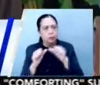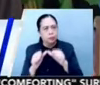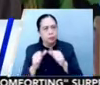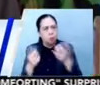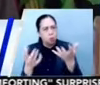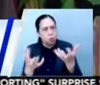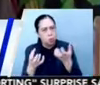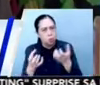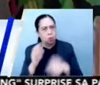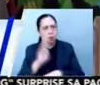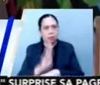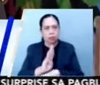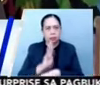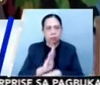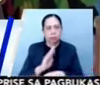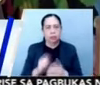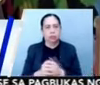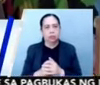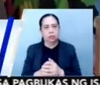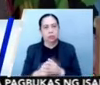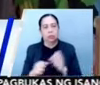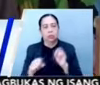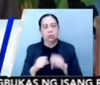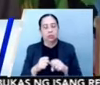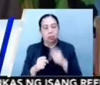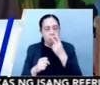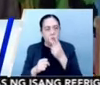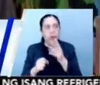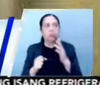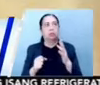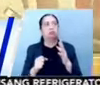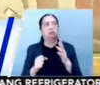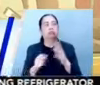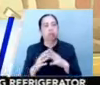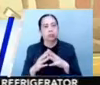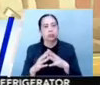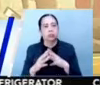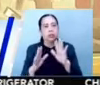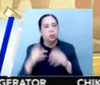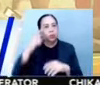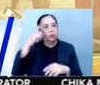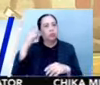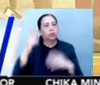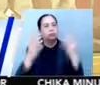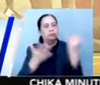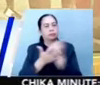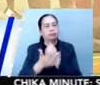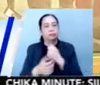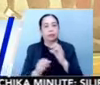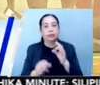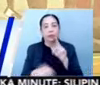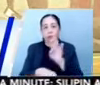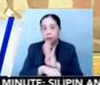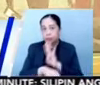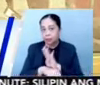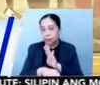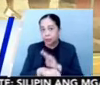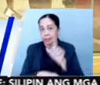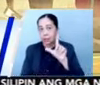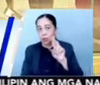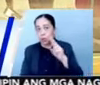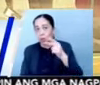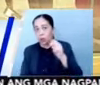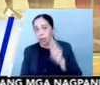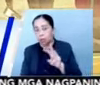inegosyo para makita mo yung pangarap mo. Kapag magdenegosyo kang araw ng lugawan, ang una mong